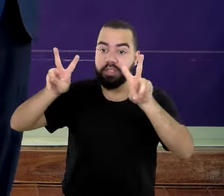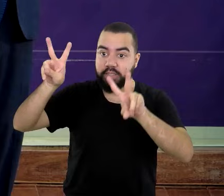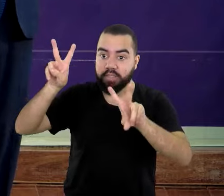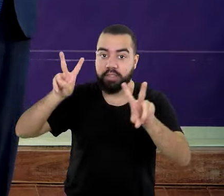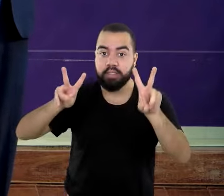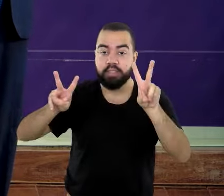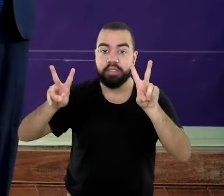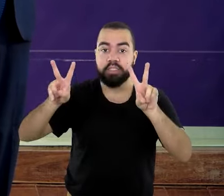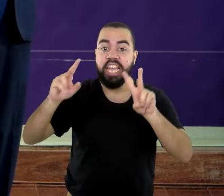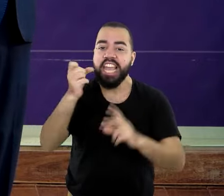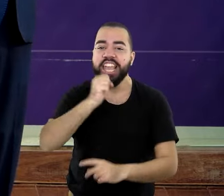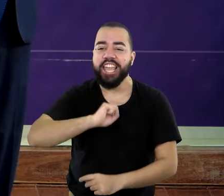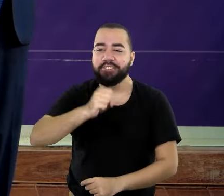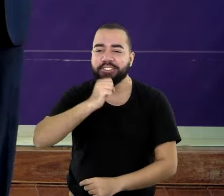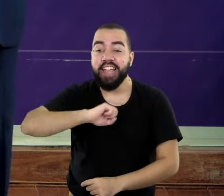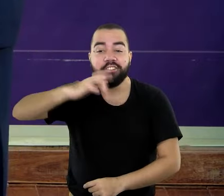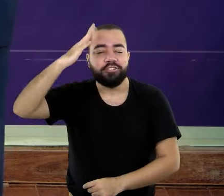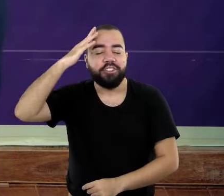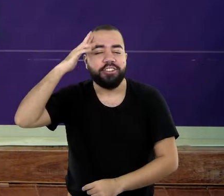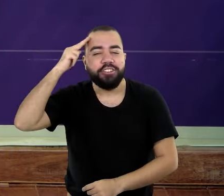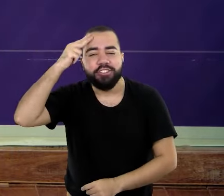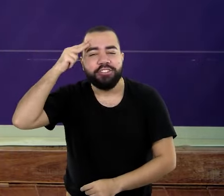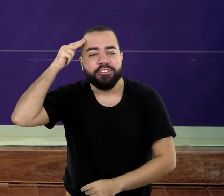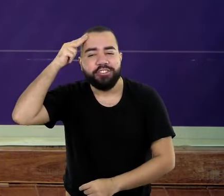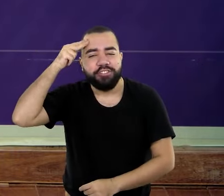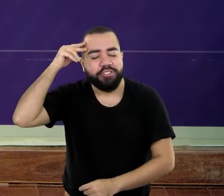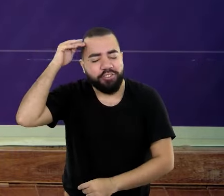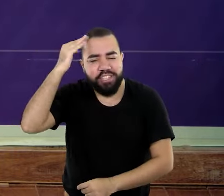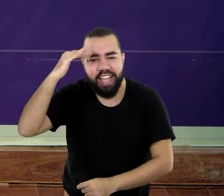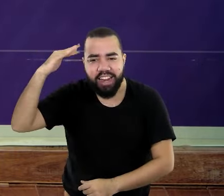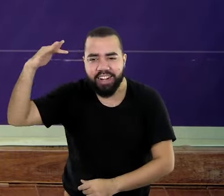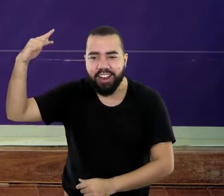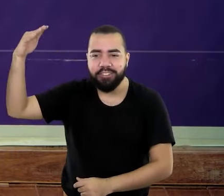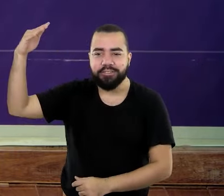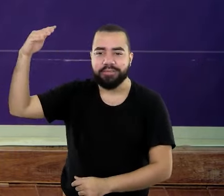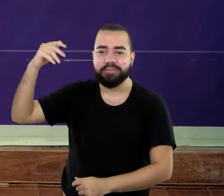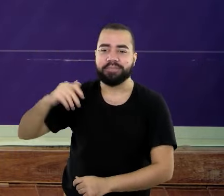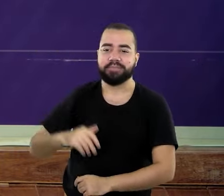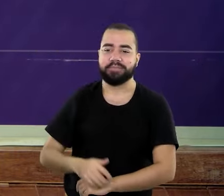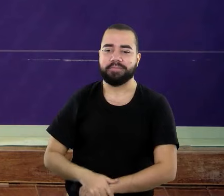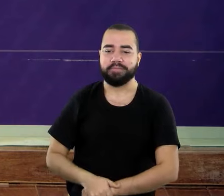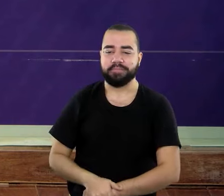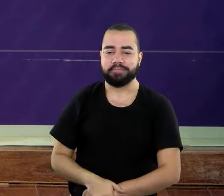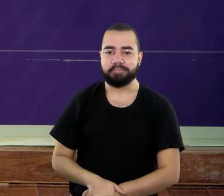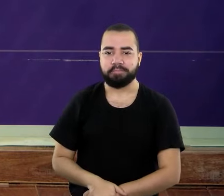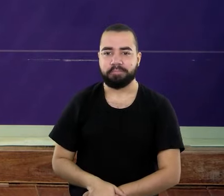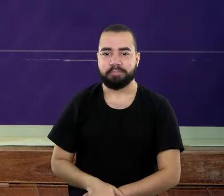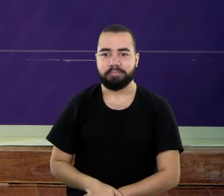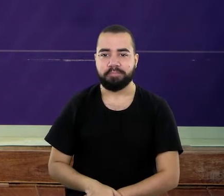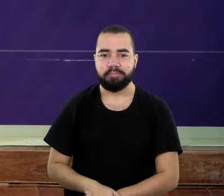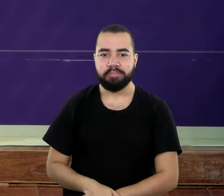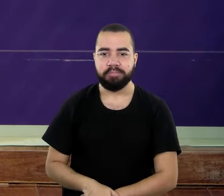꾼다고 했습니다. E os velhos sonharão. 이 예언,